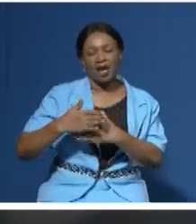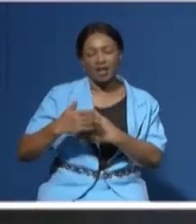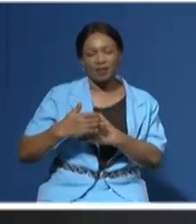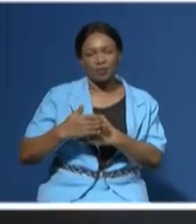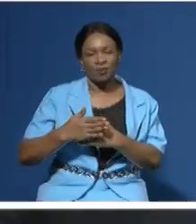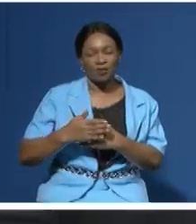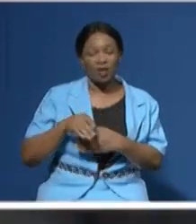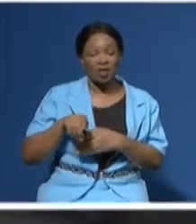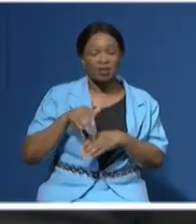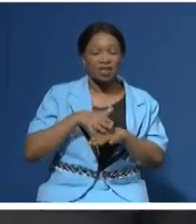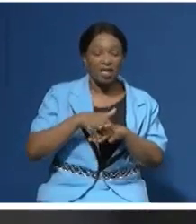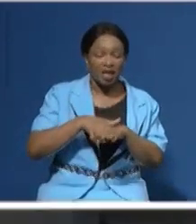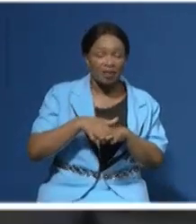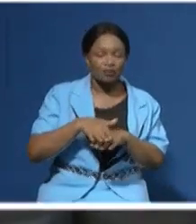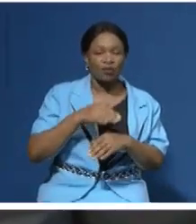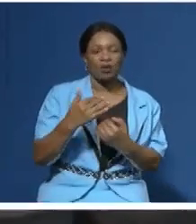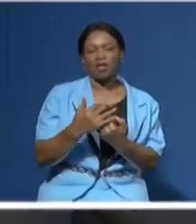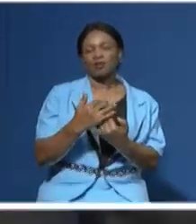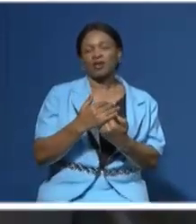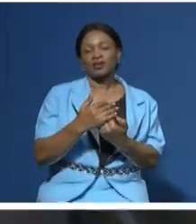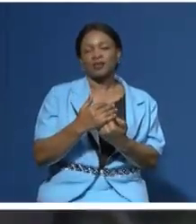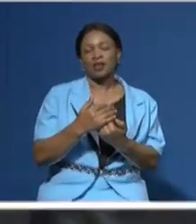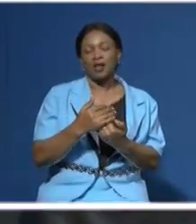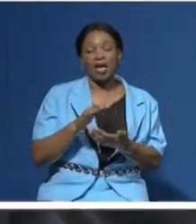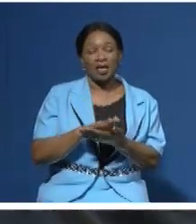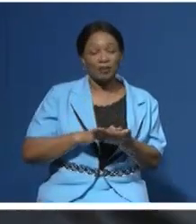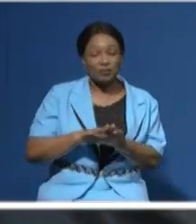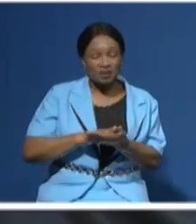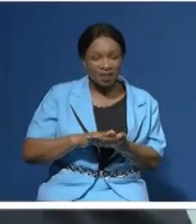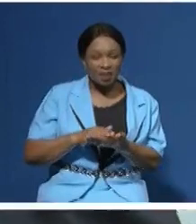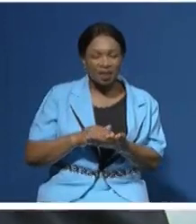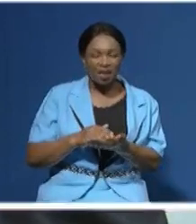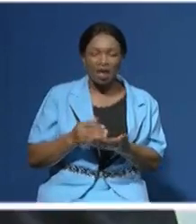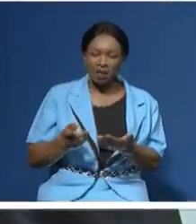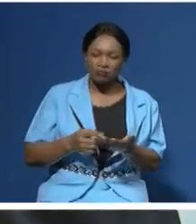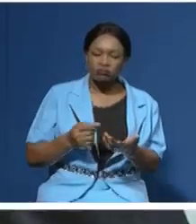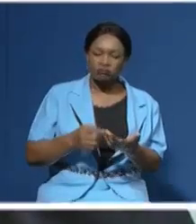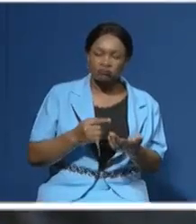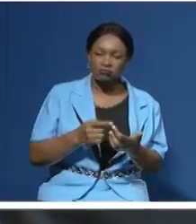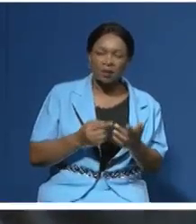hiki kielelezo ndio kinatueleza. Kwa hiyo kimsingi anatakiwa asihesabu kutoka